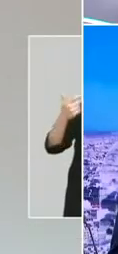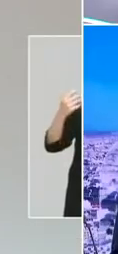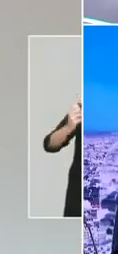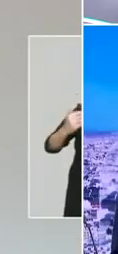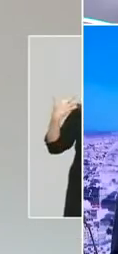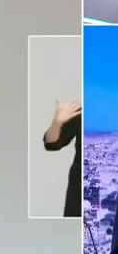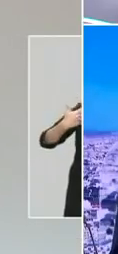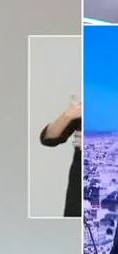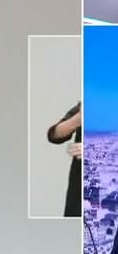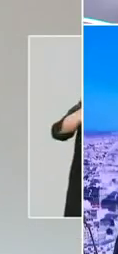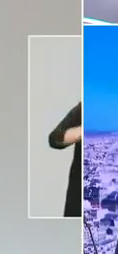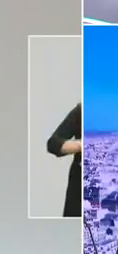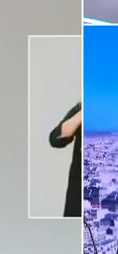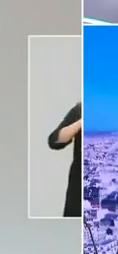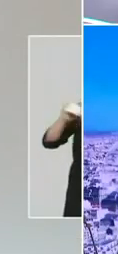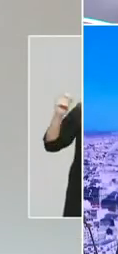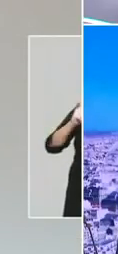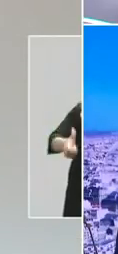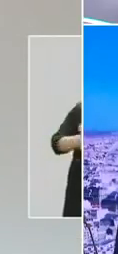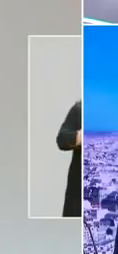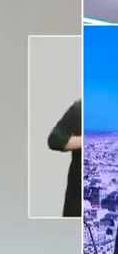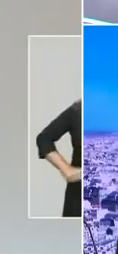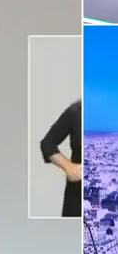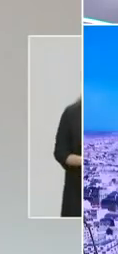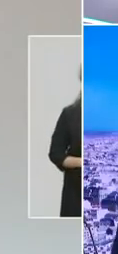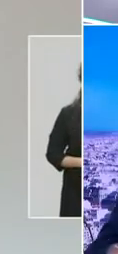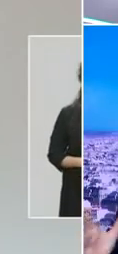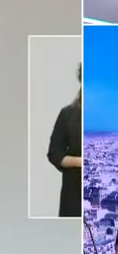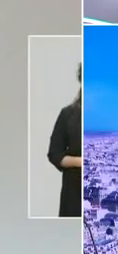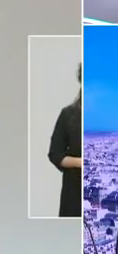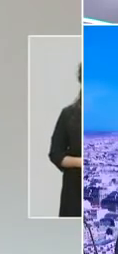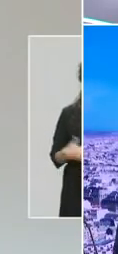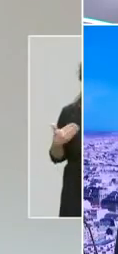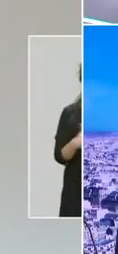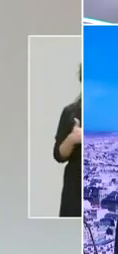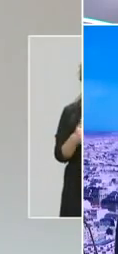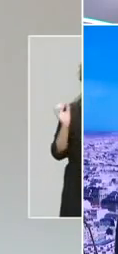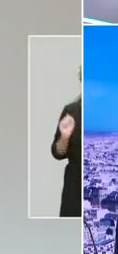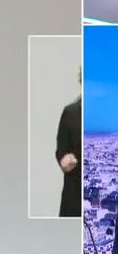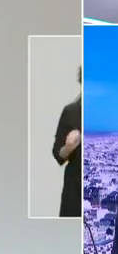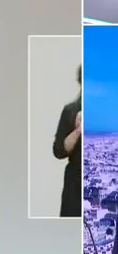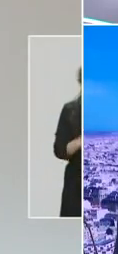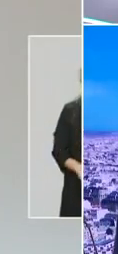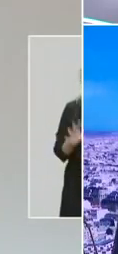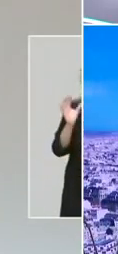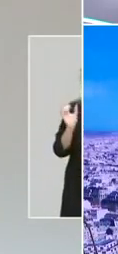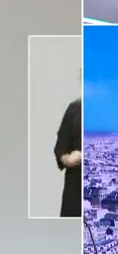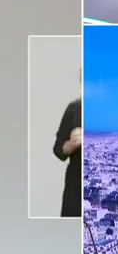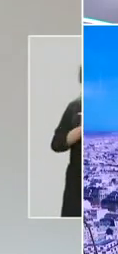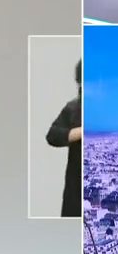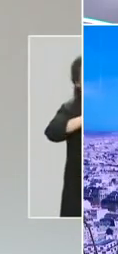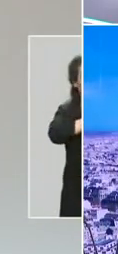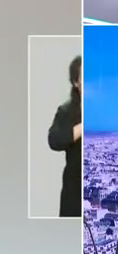centres de vaccination qu'on leur donnait, c'était compliqué de commander les doses. Au début, il fallait les frigos, etc. Donc, ils ont un peu jeté l'éponge. On a dit, écoutez,